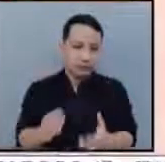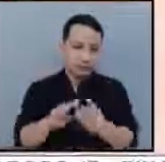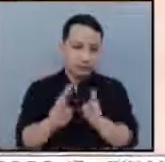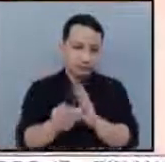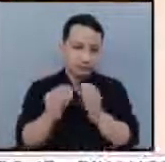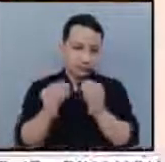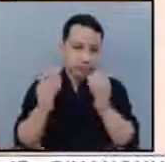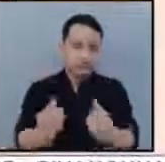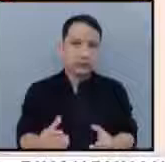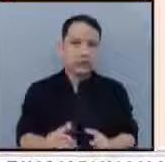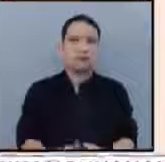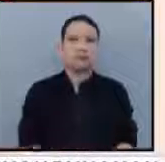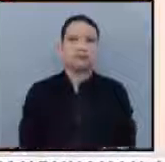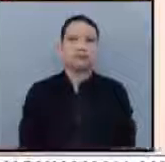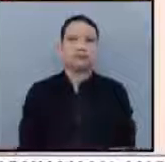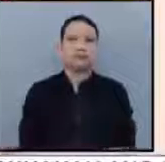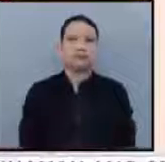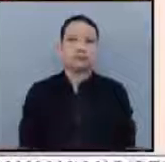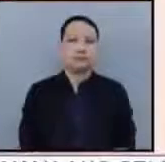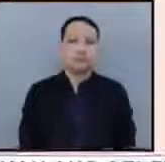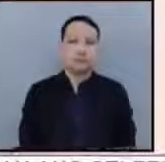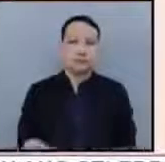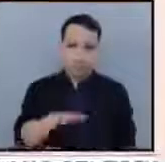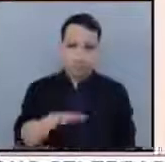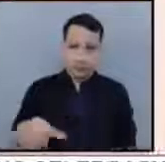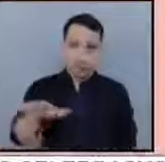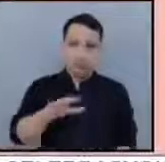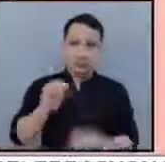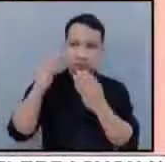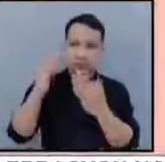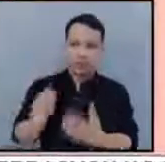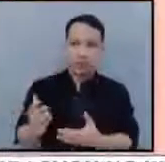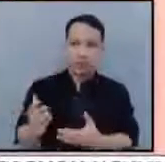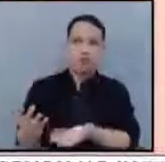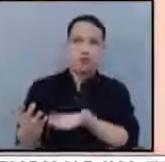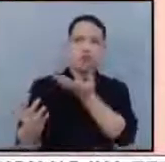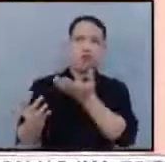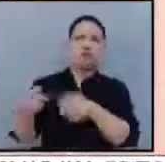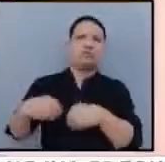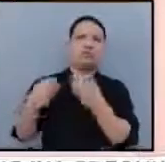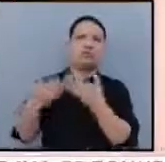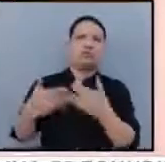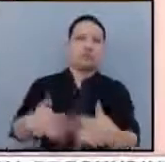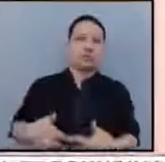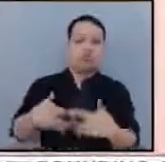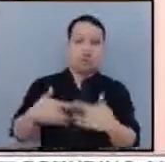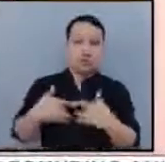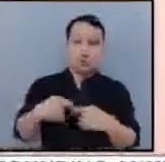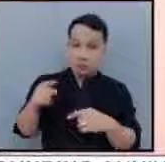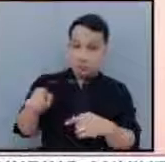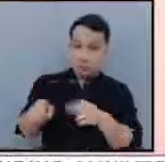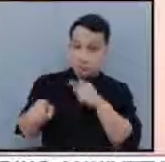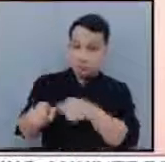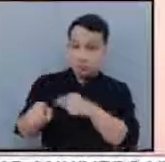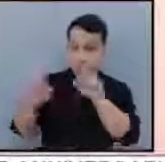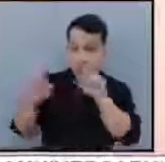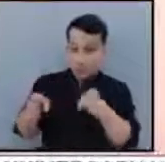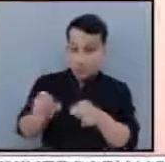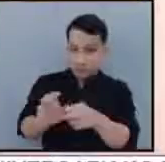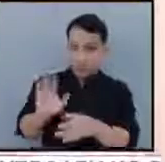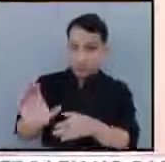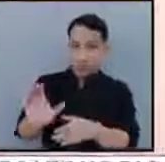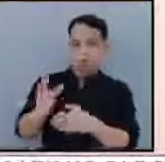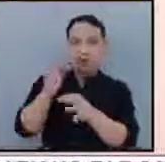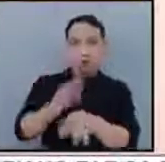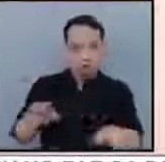Nakakatuwa talaga, no? Pag may mga ganitong klaseng guro na talagang binibigay ang kanilang buhay para sa kanila. At dapat din sila, talaga silang bigyan